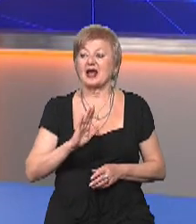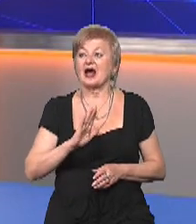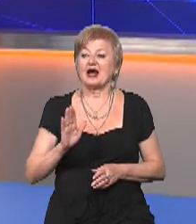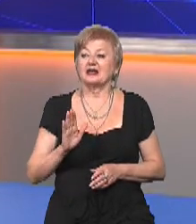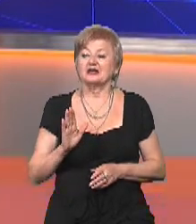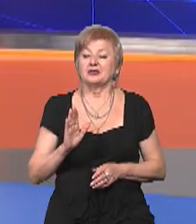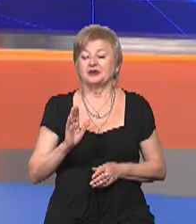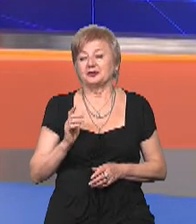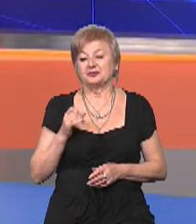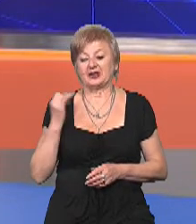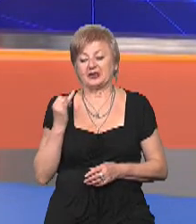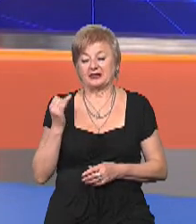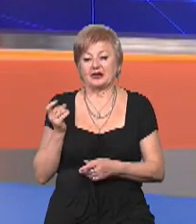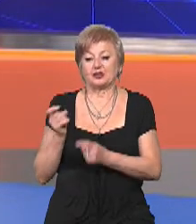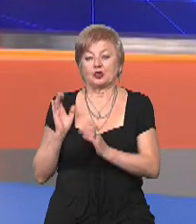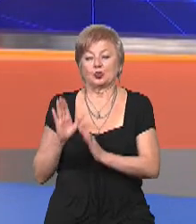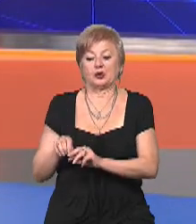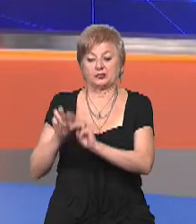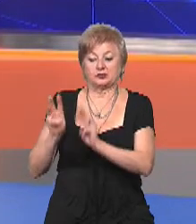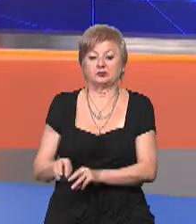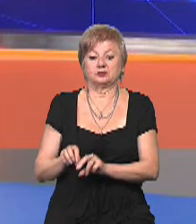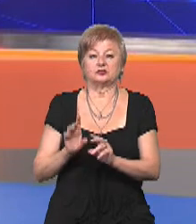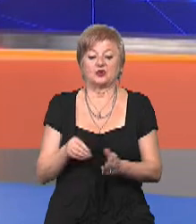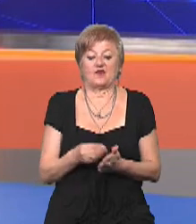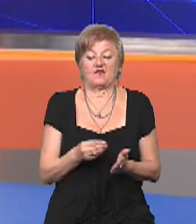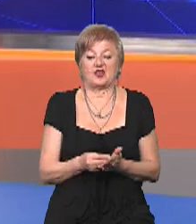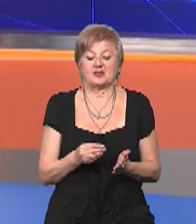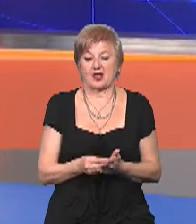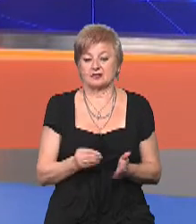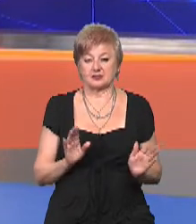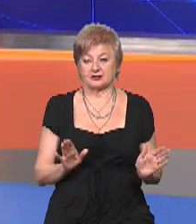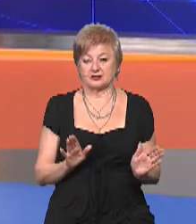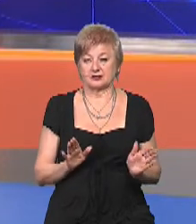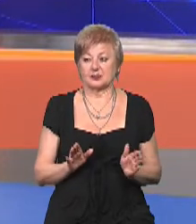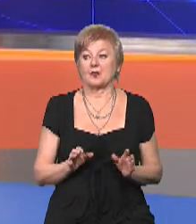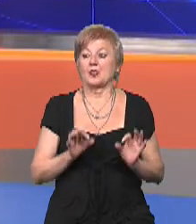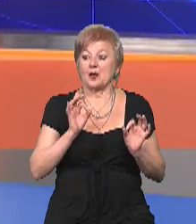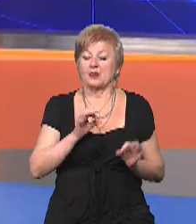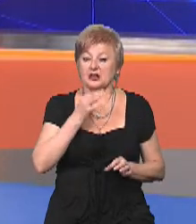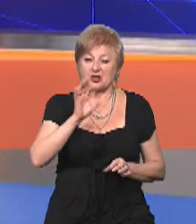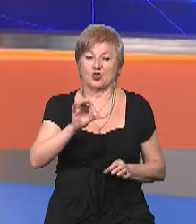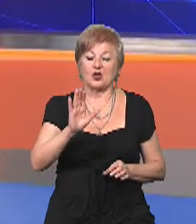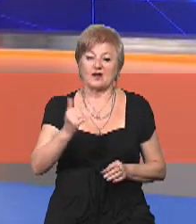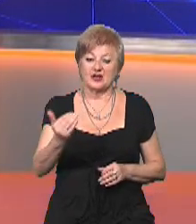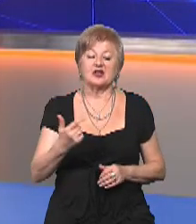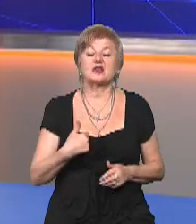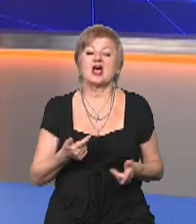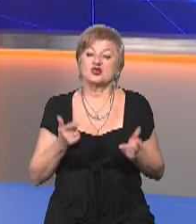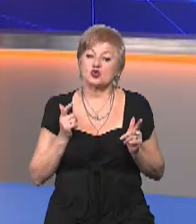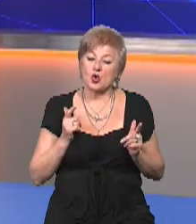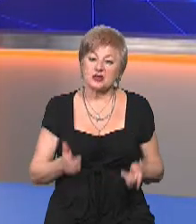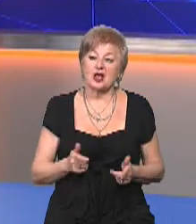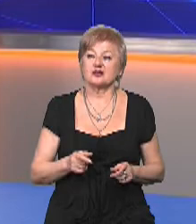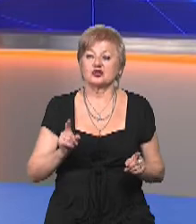лоббирующие чьи-то интересы каких-то финансово-промышленных групп. Правильно сказал Олег Валентинович, я согласен с тем,